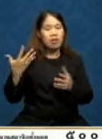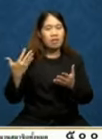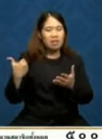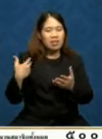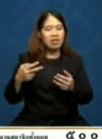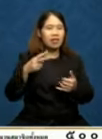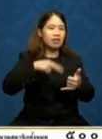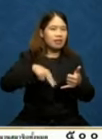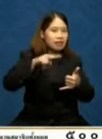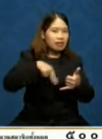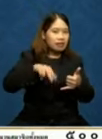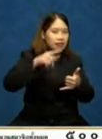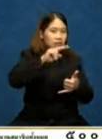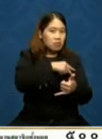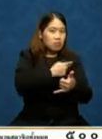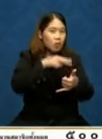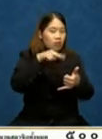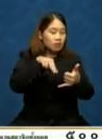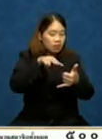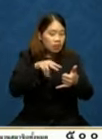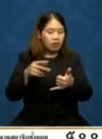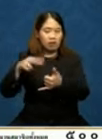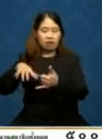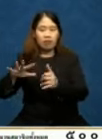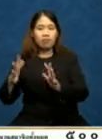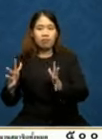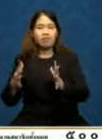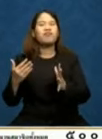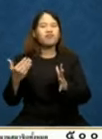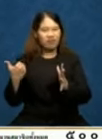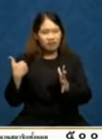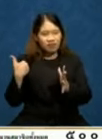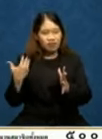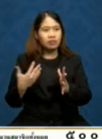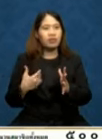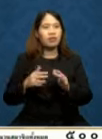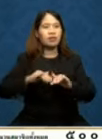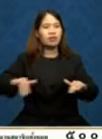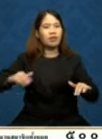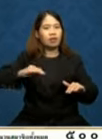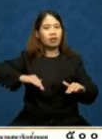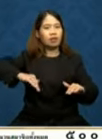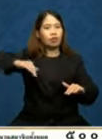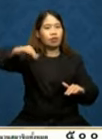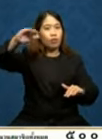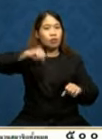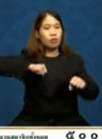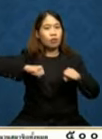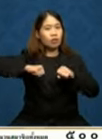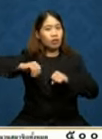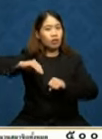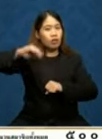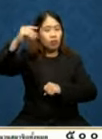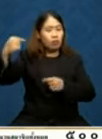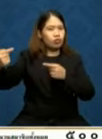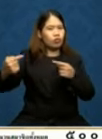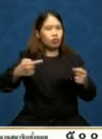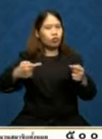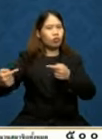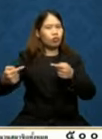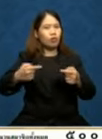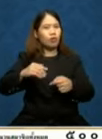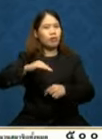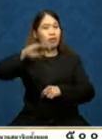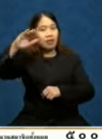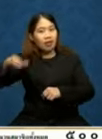และไม่ได้รับการรักษาทางจิตเวทเด็กเหล่านั้นก็โตมาเป็นผู้ใหญ่แต่ก็ยังทะเลาะกันทุกวันไม่ว่าจะทะเลาะระหว่าง